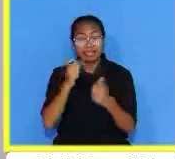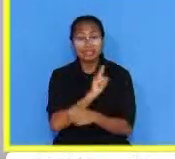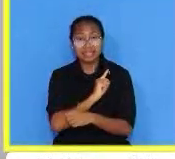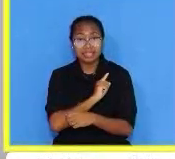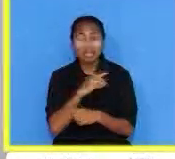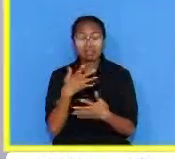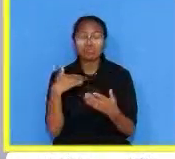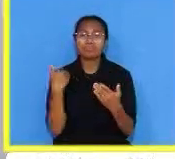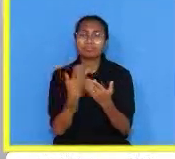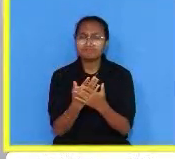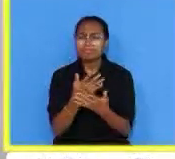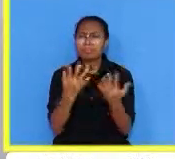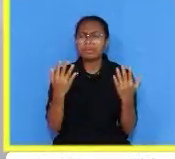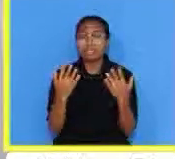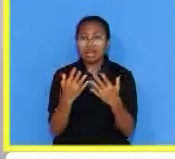mereka banyak yang